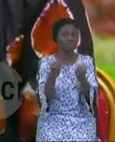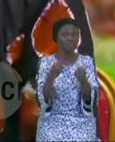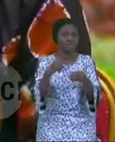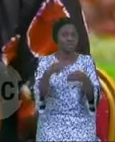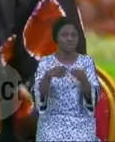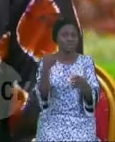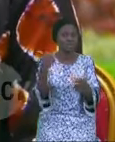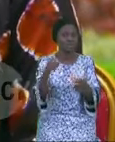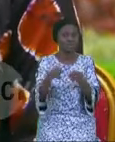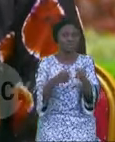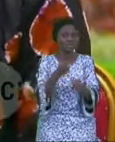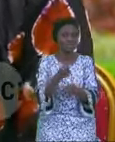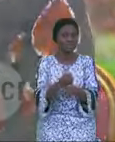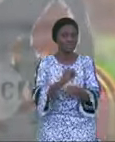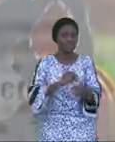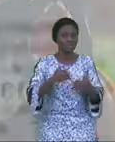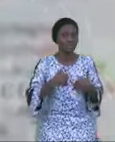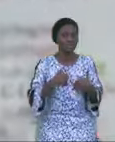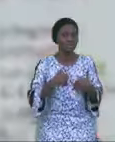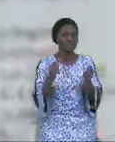depuis 10 ans